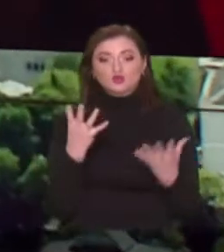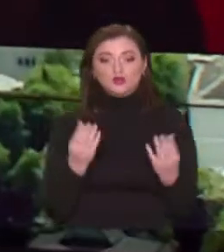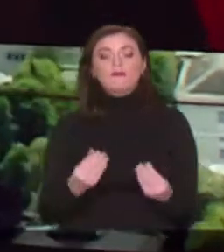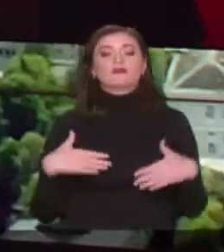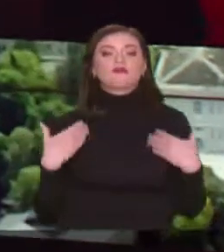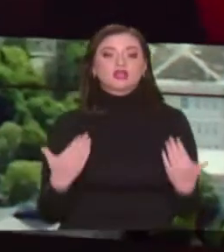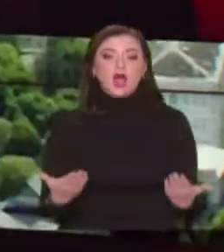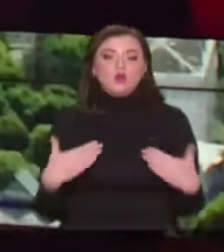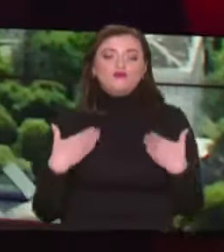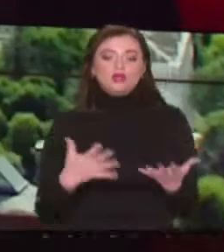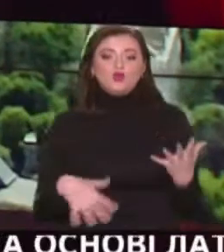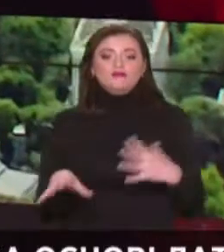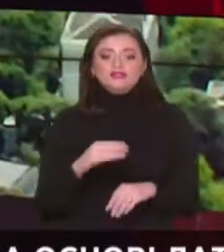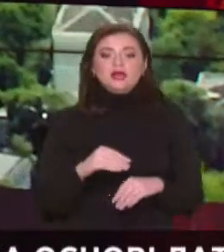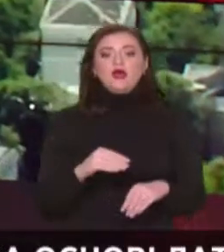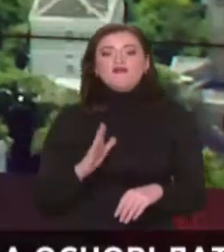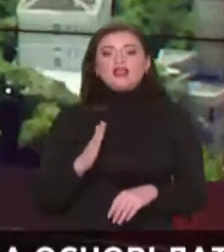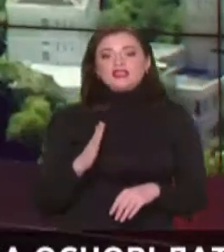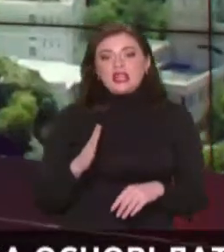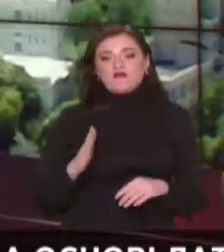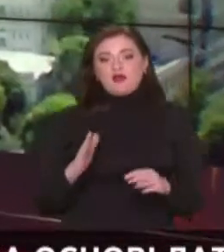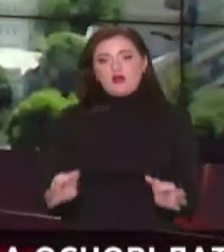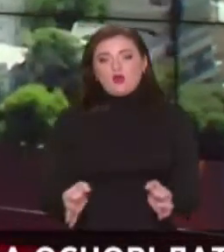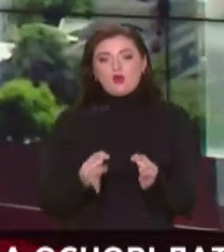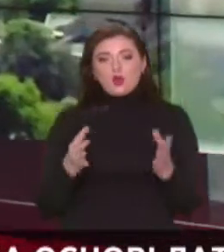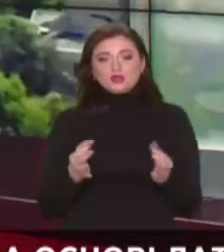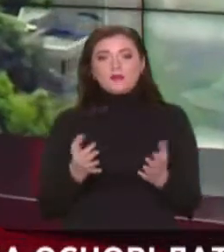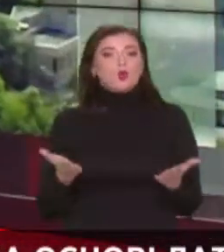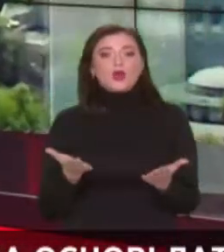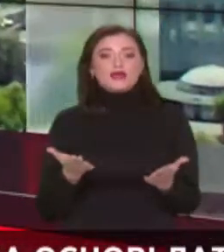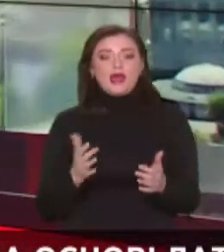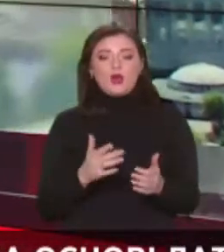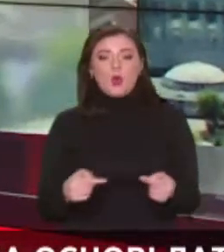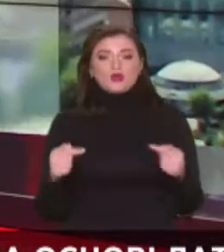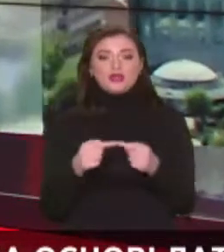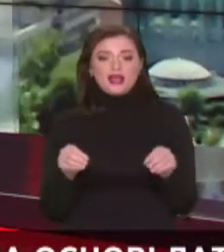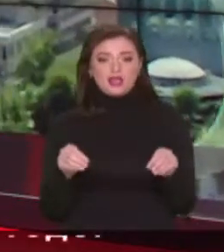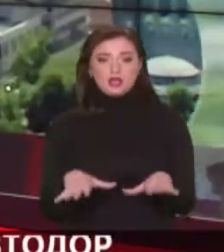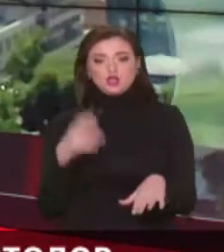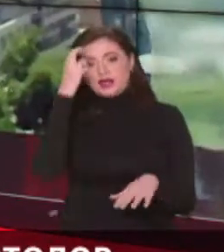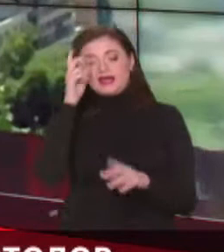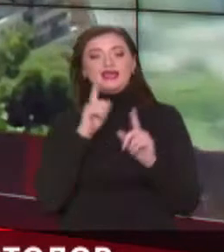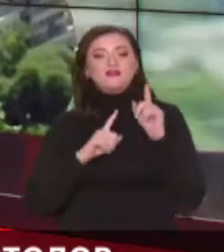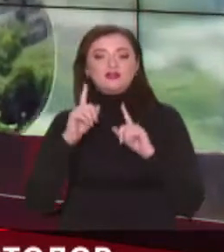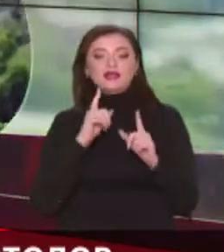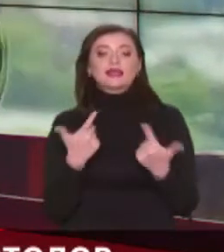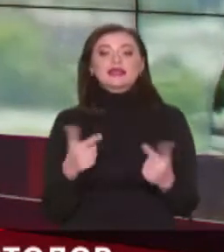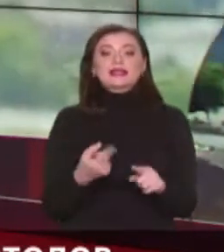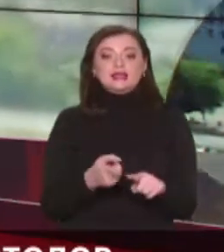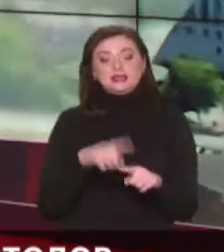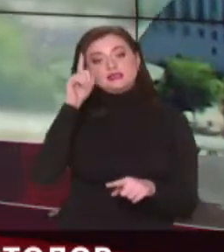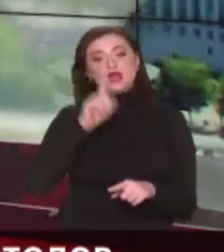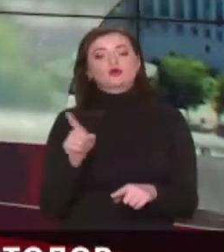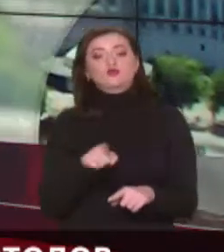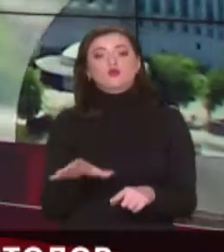Вітаю, вітаю всіх. Отже, Владиславе, роз'ясніть, будь ласка, про яке саме конкретне рішення Київради йдеться, тому що знаємо, що